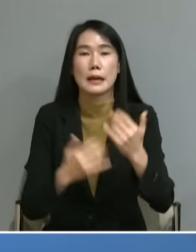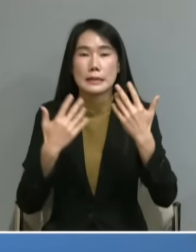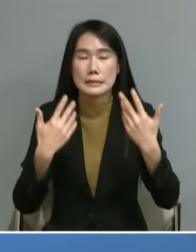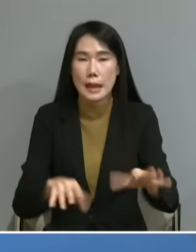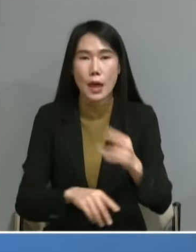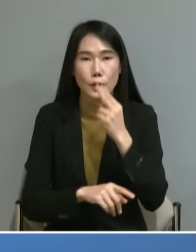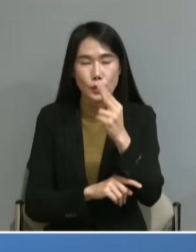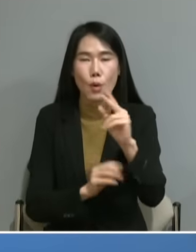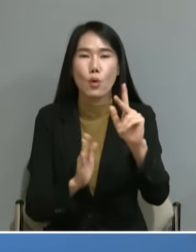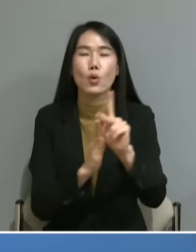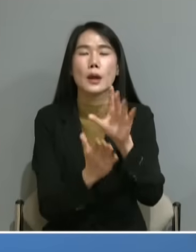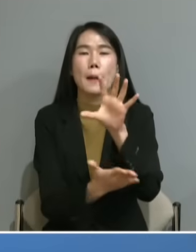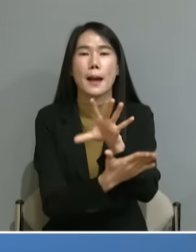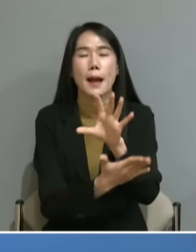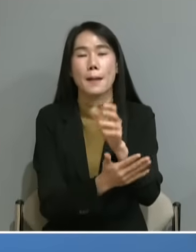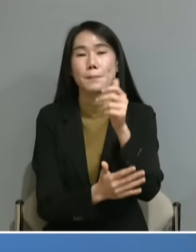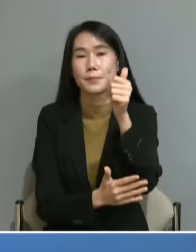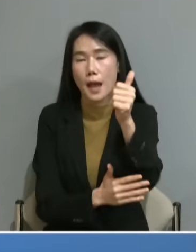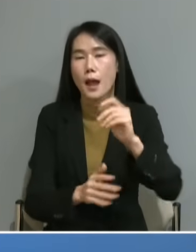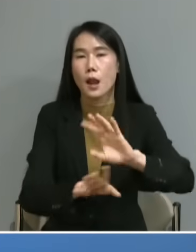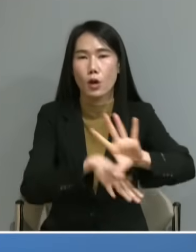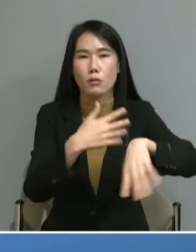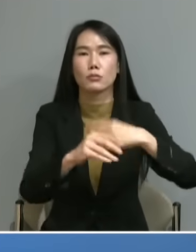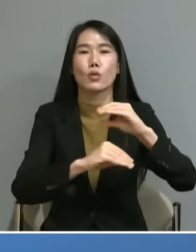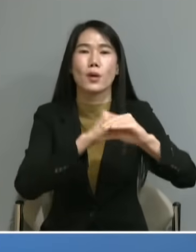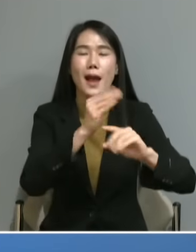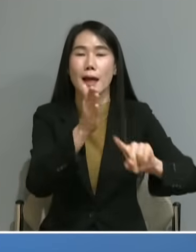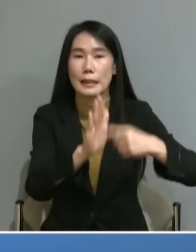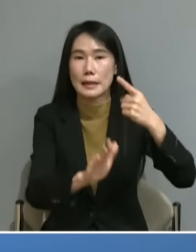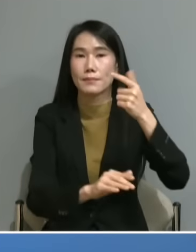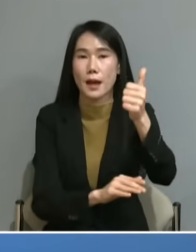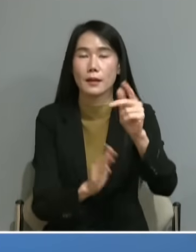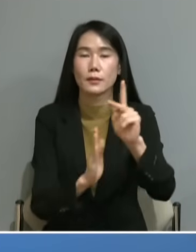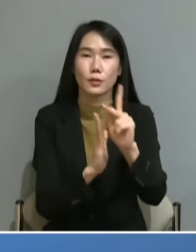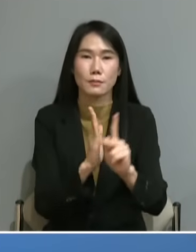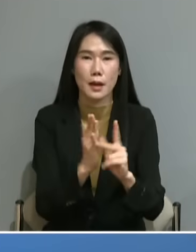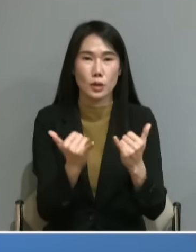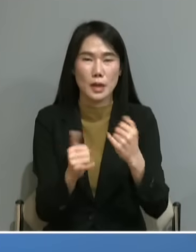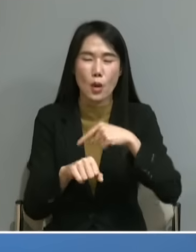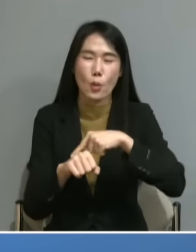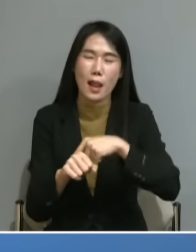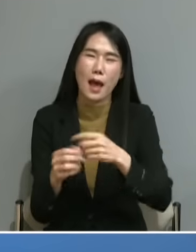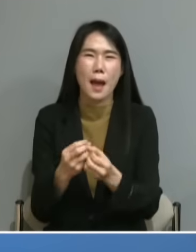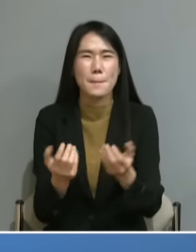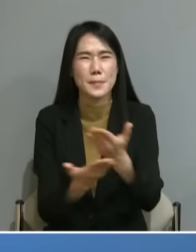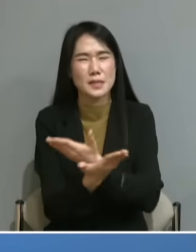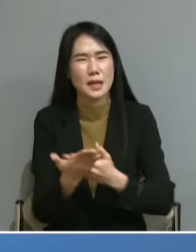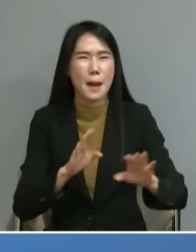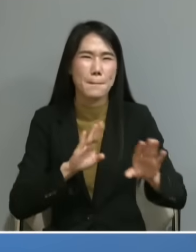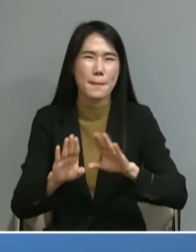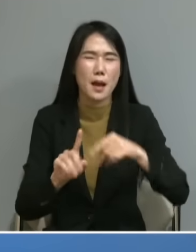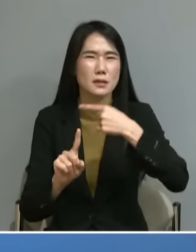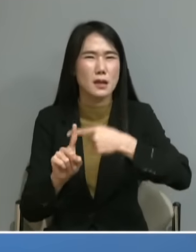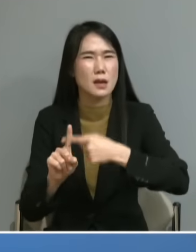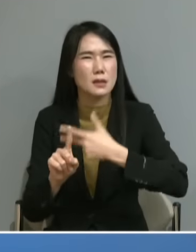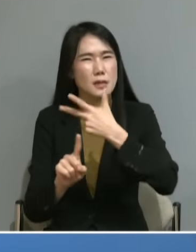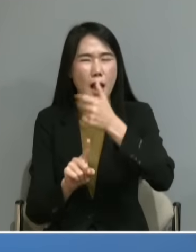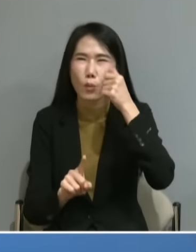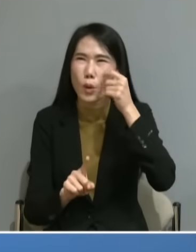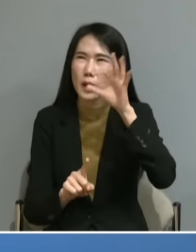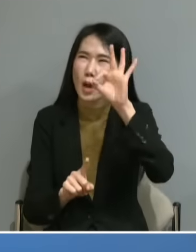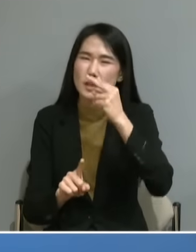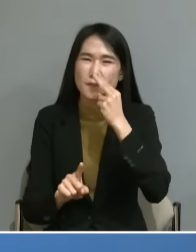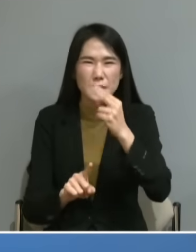งผ่านมีผลบังคับใช้แล้วก็จะเริ่มโครงการนะครับซึ่งกฎหมายนี้ใช้เวลาพิจารณา3เดือนอาจจะฟังดูว่